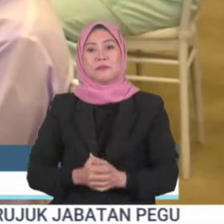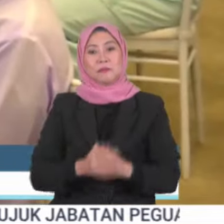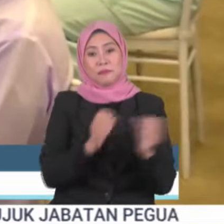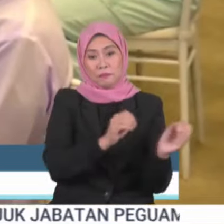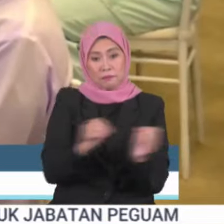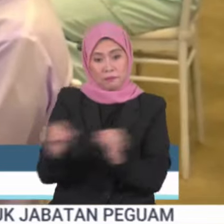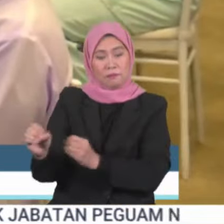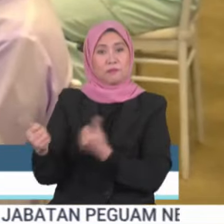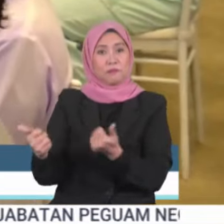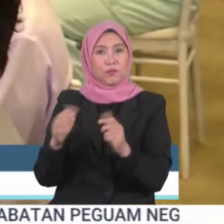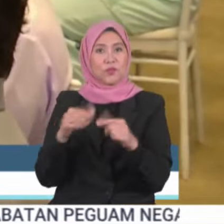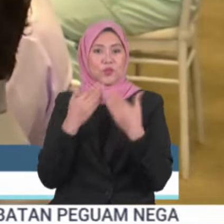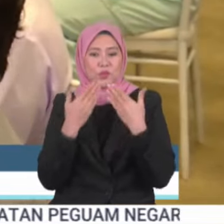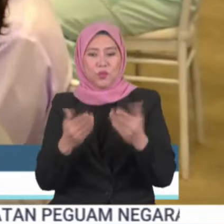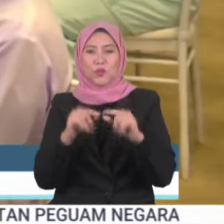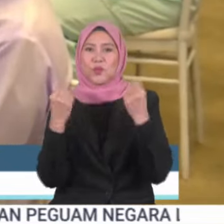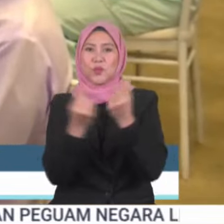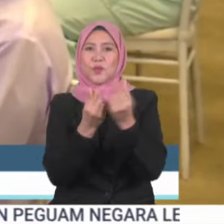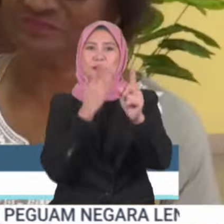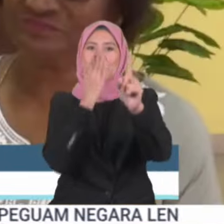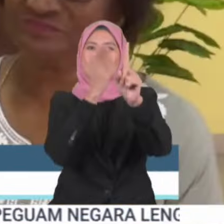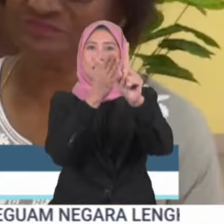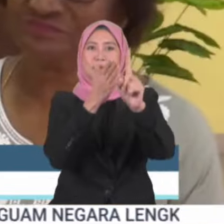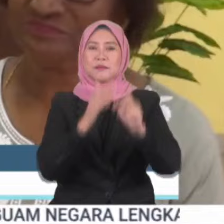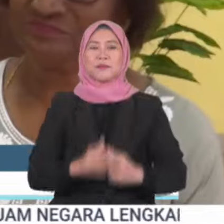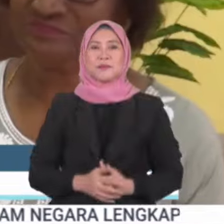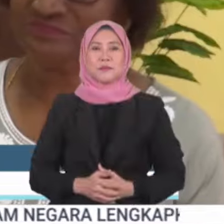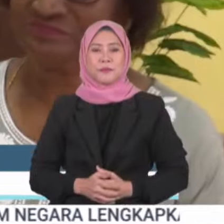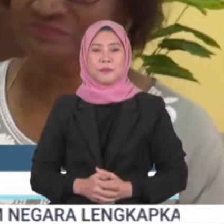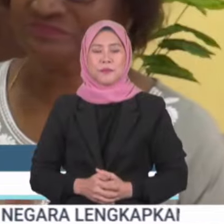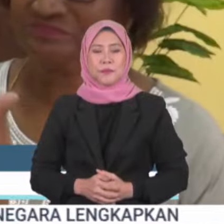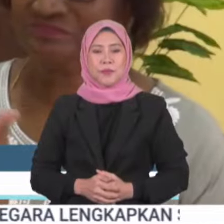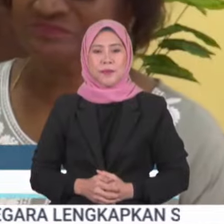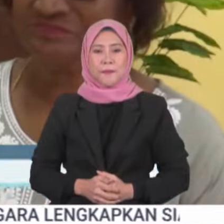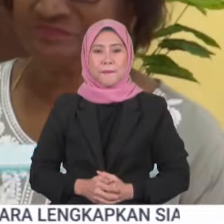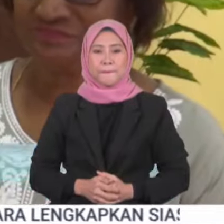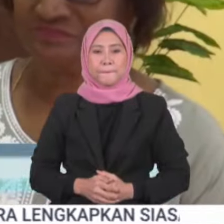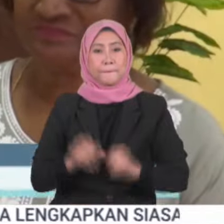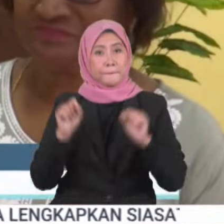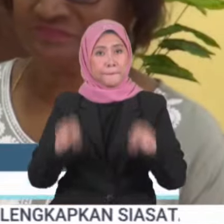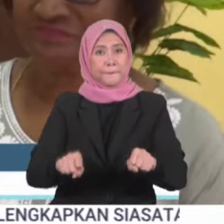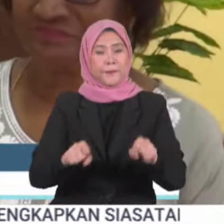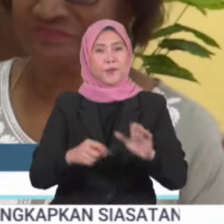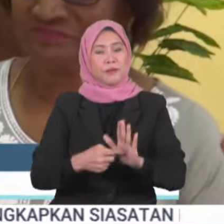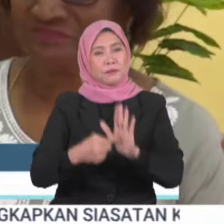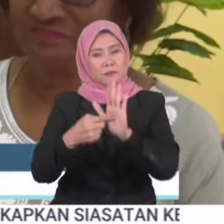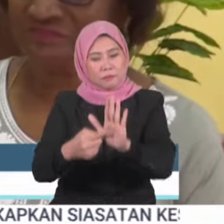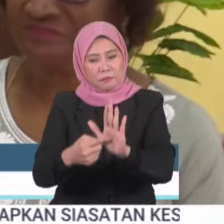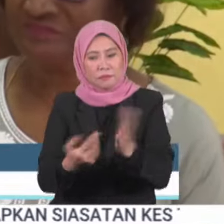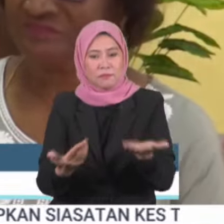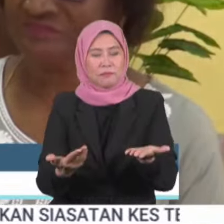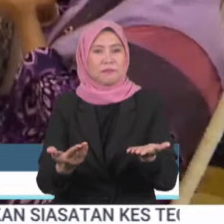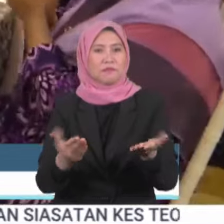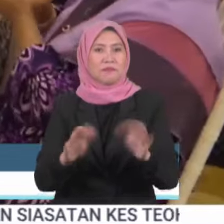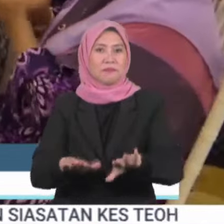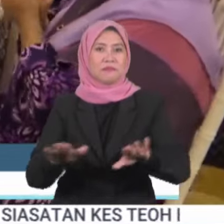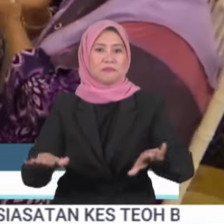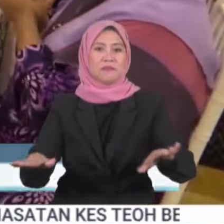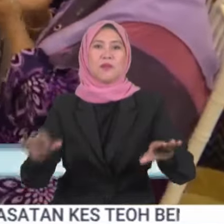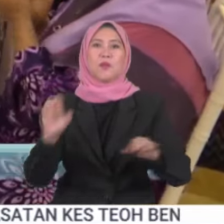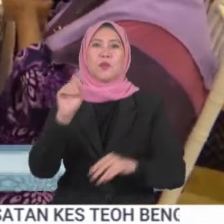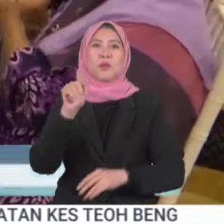ini dihargai kumpulan SASA. Program seperti ini sebab boleh menonjolkan anak-anak kurang